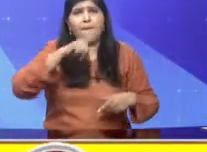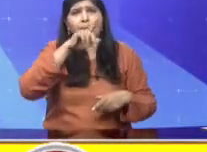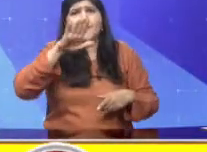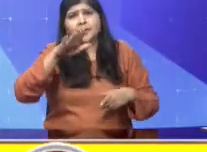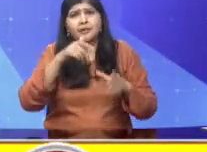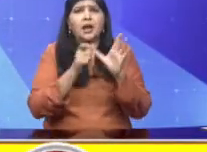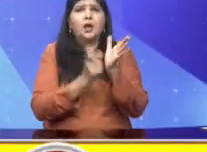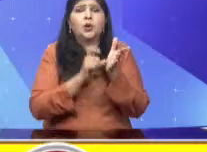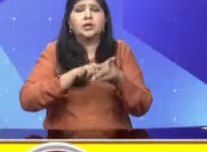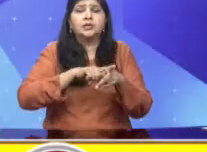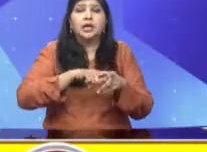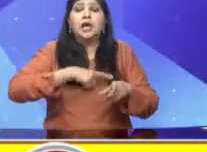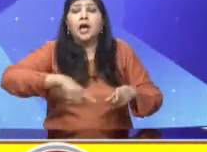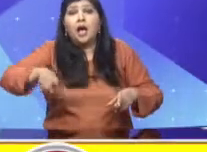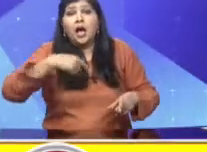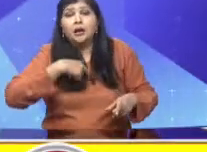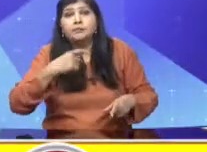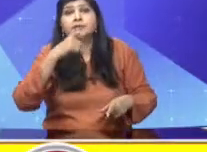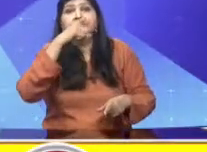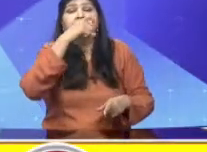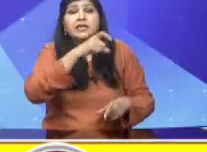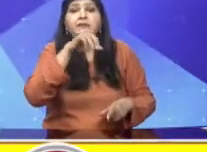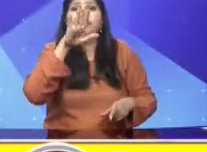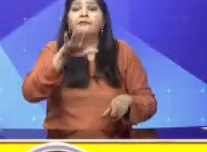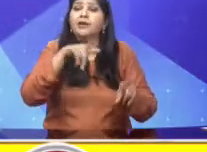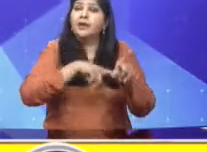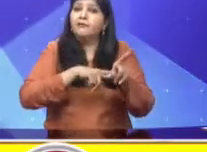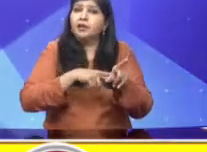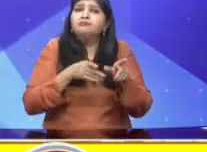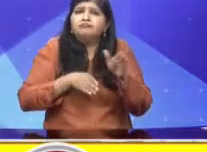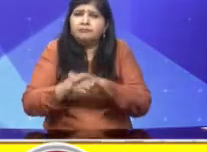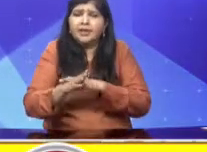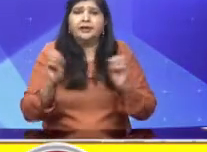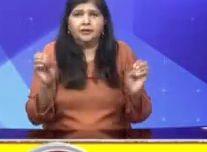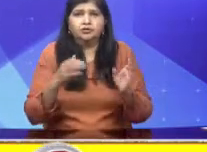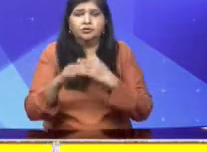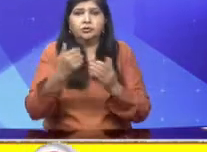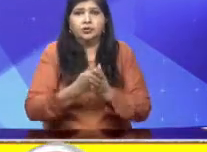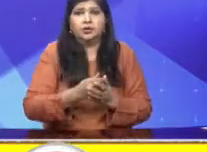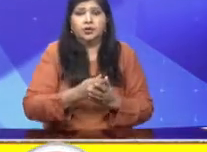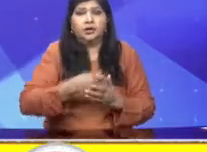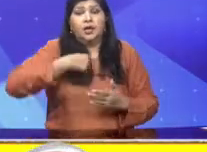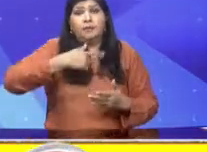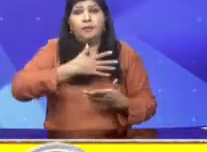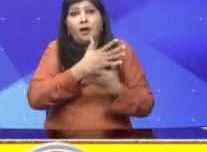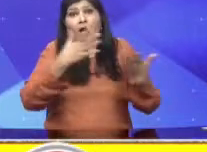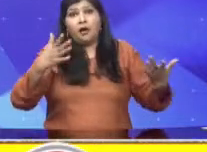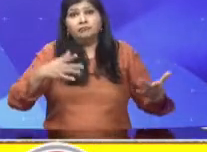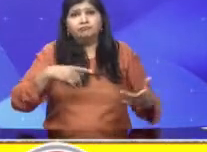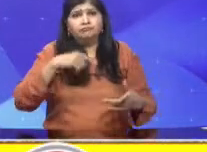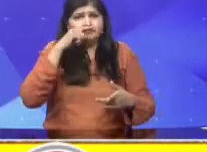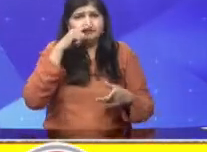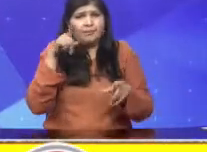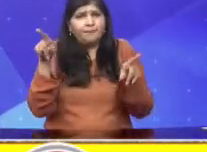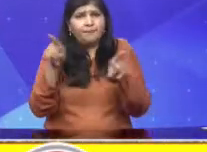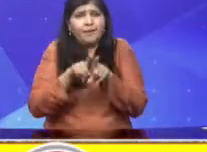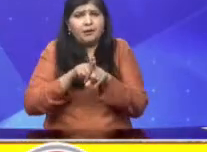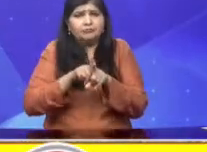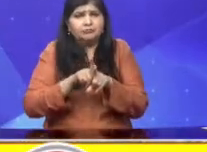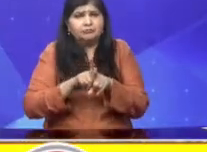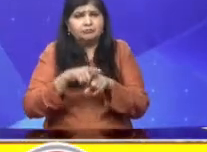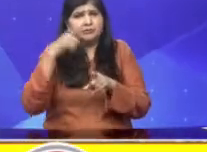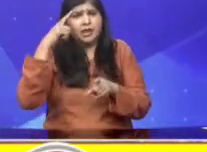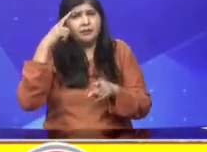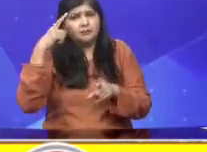देश अपनी आजहादी के 75 साल में प्रवेश कर रहा है, ये हमारा बहुत बड़ा सा उभाग है, जिस